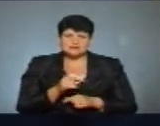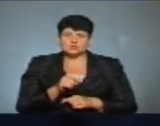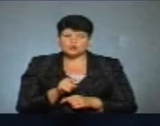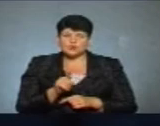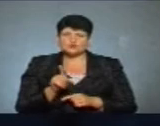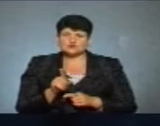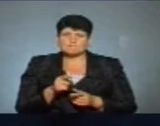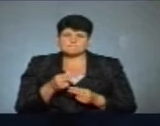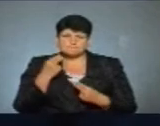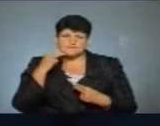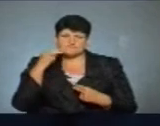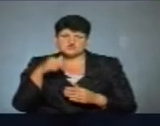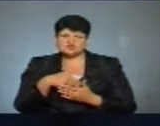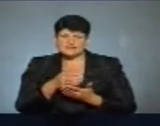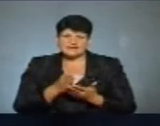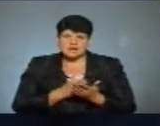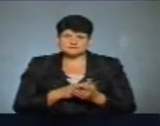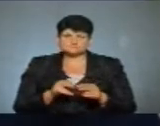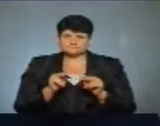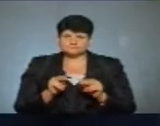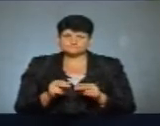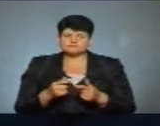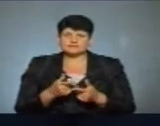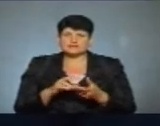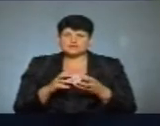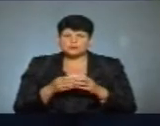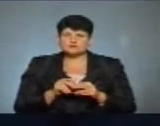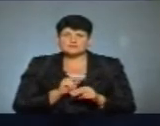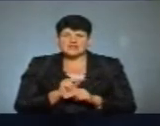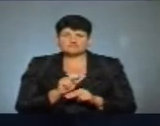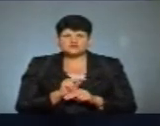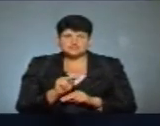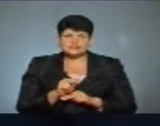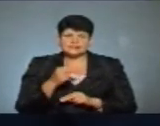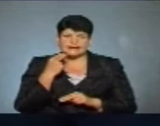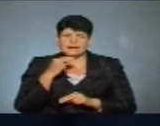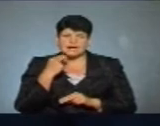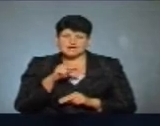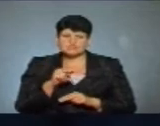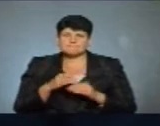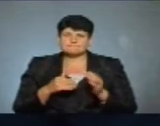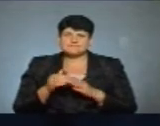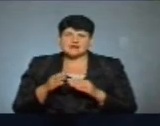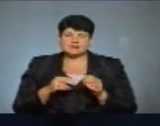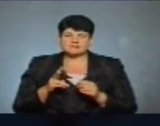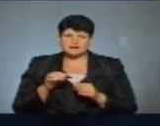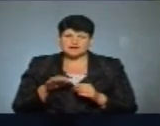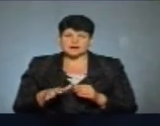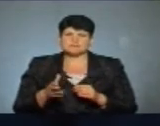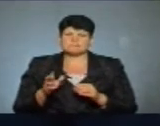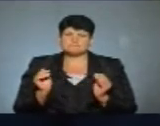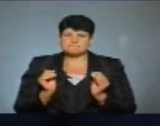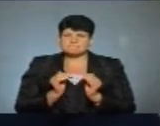підвищити якість і достовірність результатів, для того, щоб навчити найкращим практикам